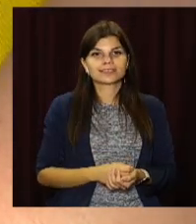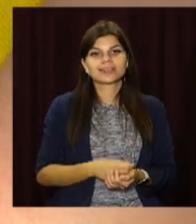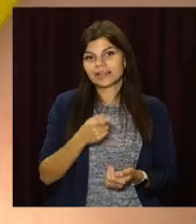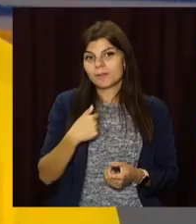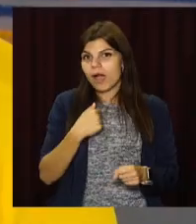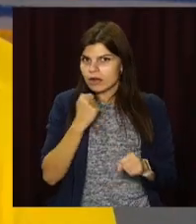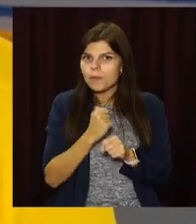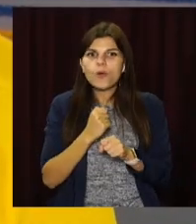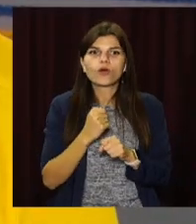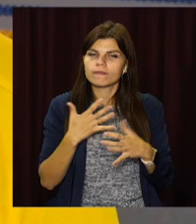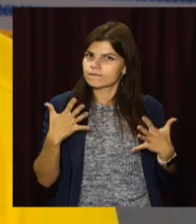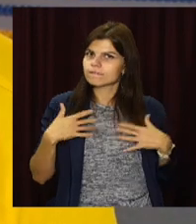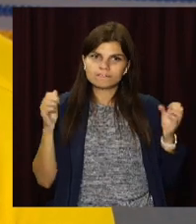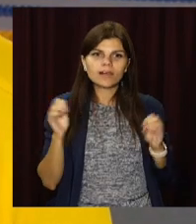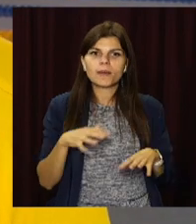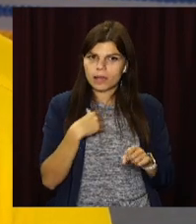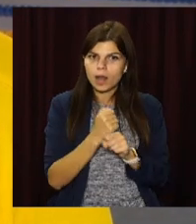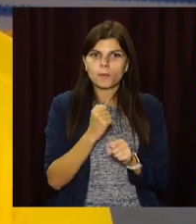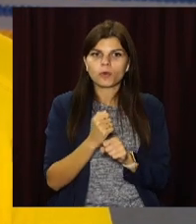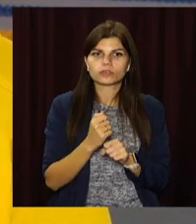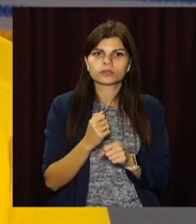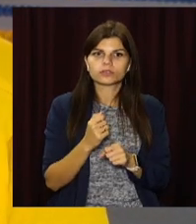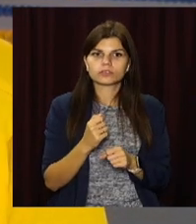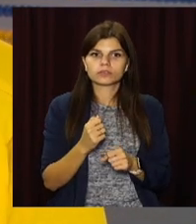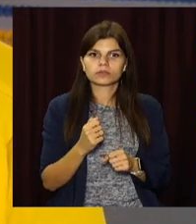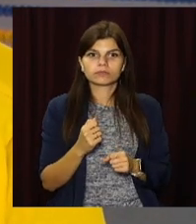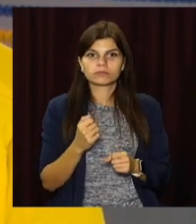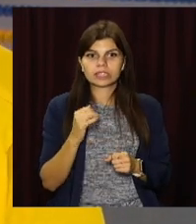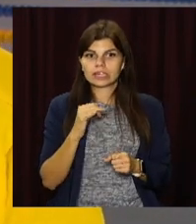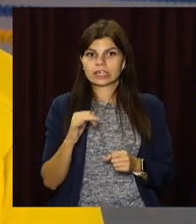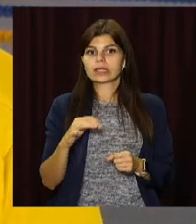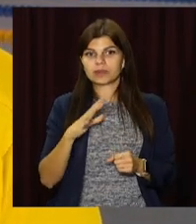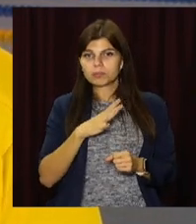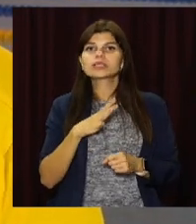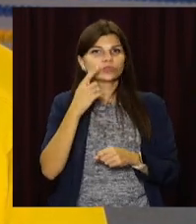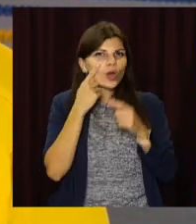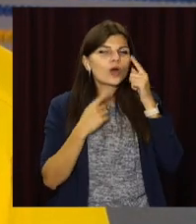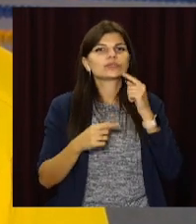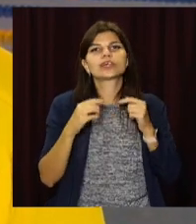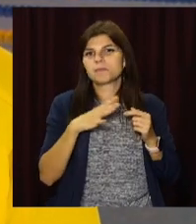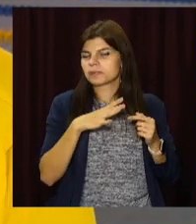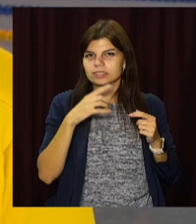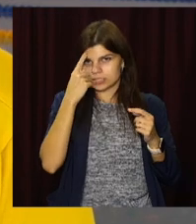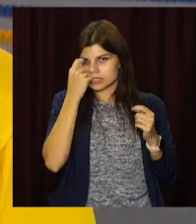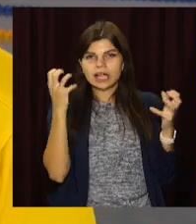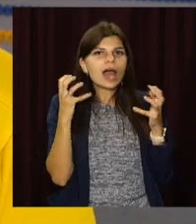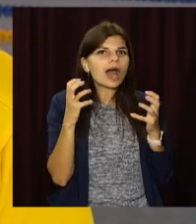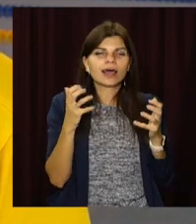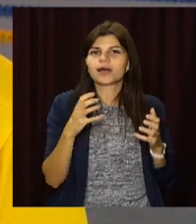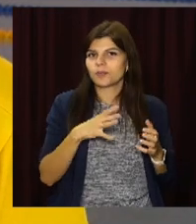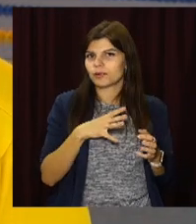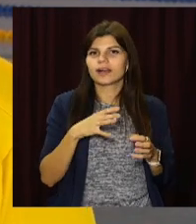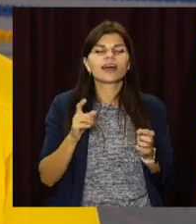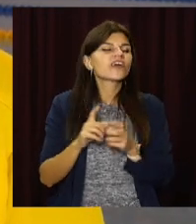Работали над ней очень усердно, мы работали, и были и слезы, и были психи, и были уже